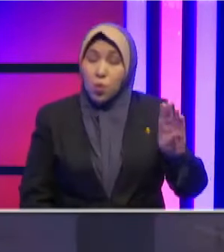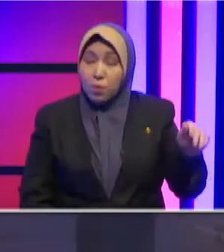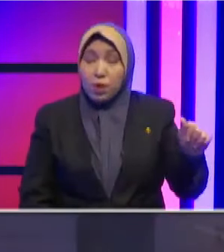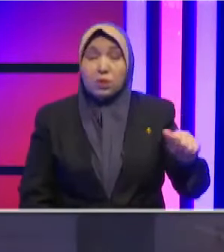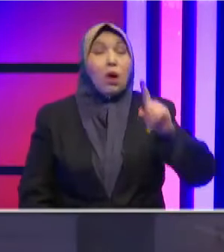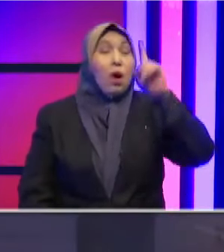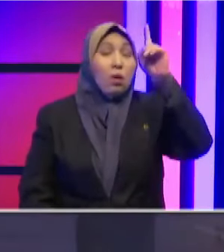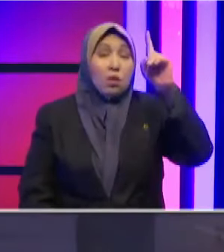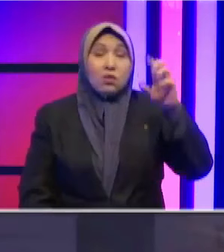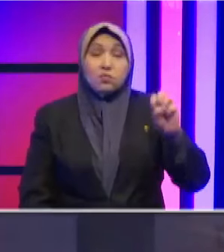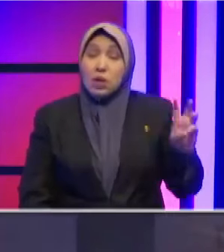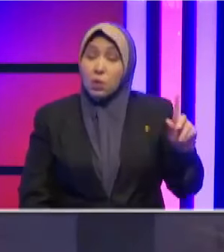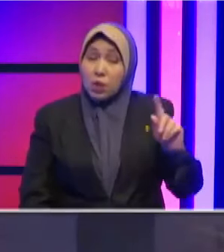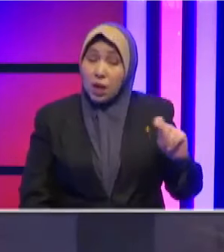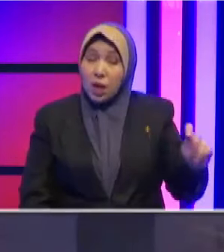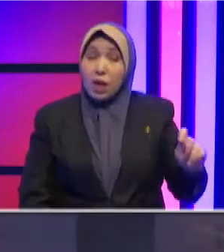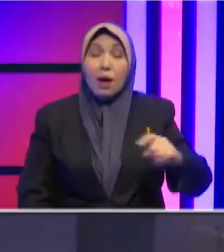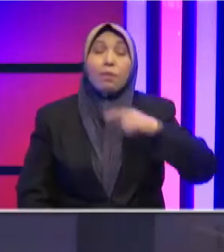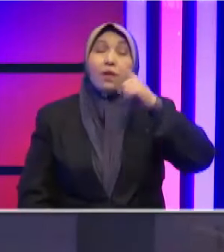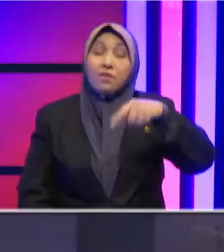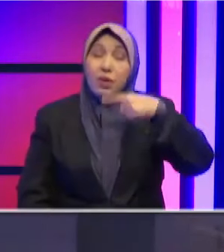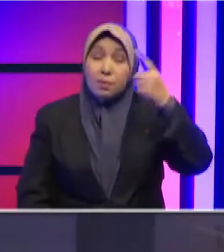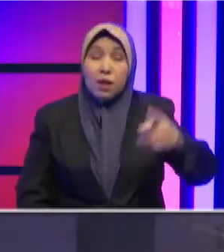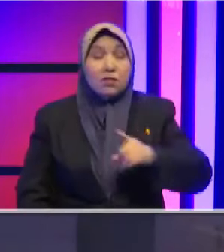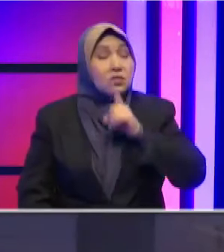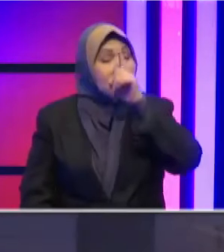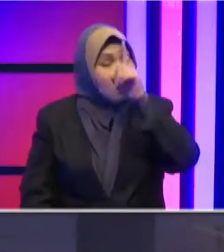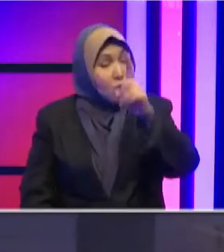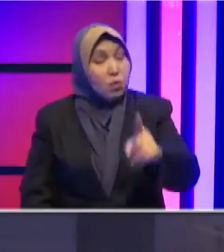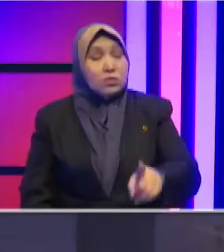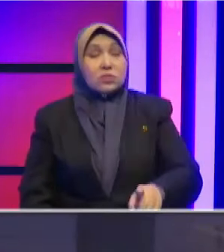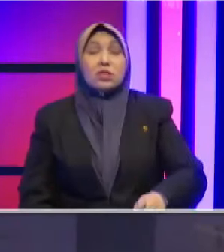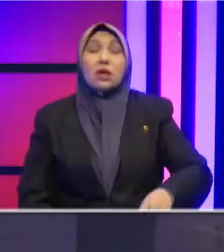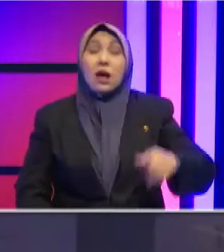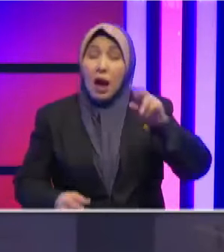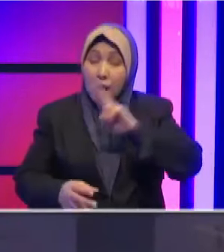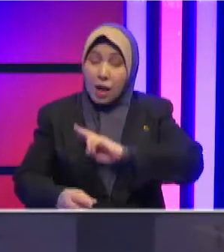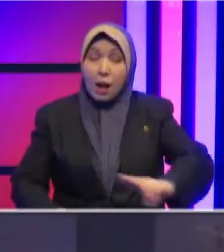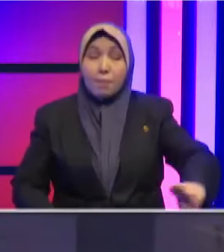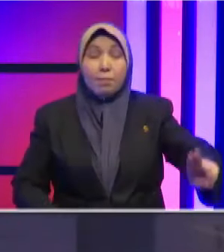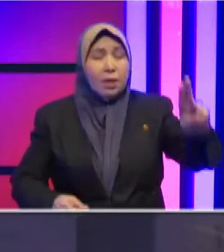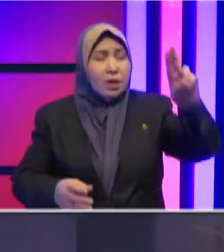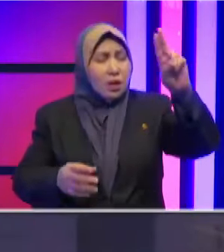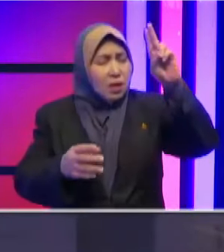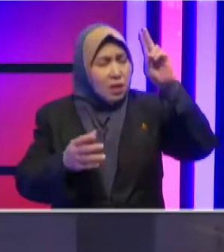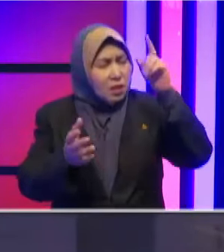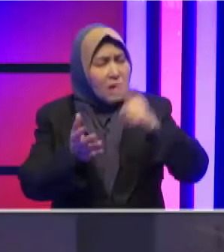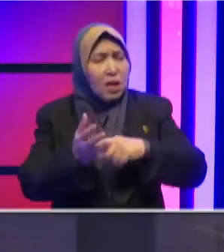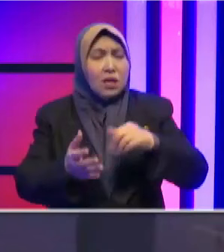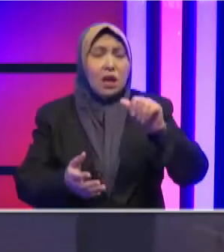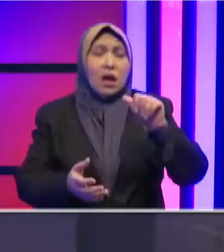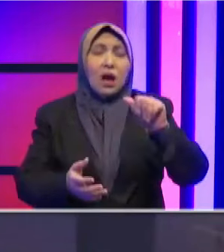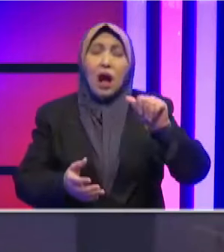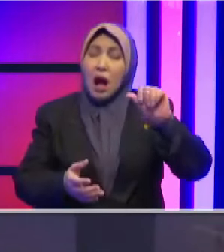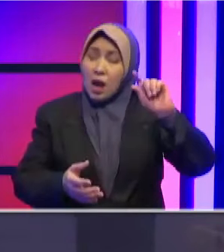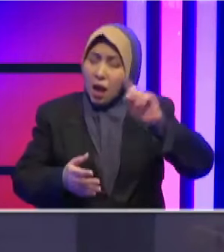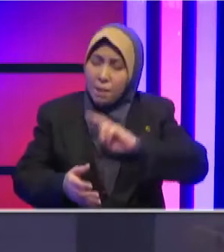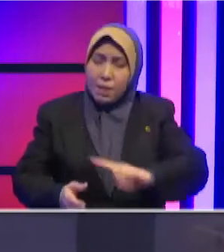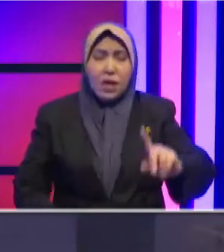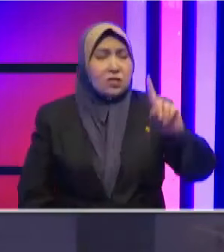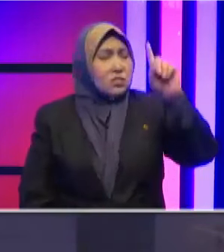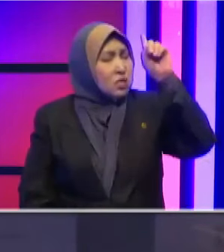Allah subhanahu wa ta'ala berfirman sesungguhnya agama tauhid ini adalah agama kamu agama yang satu